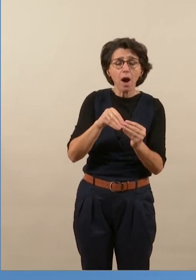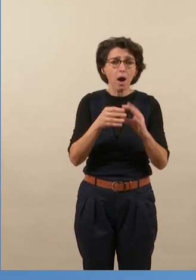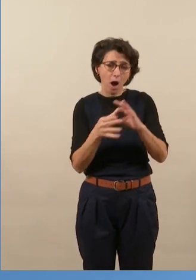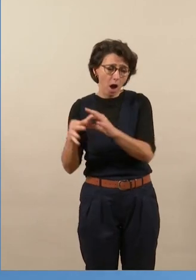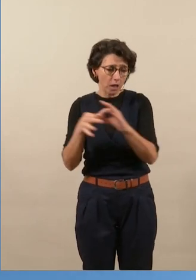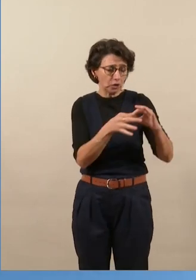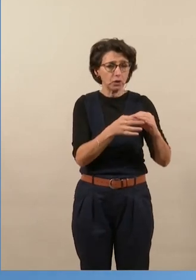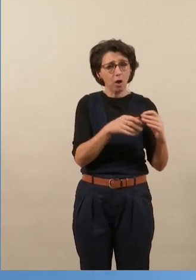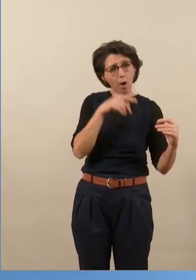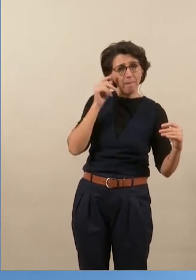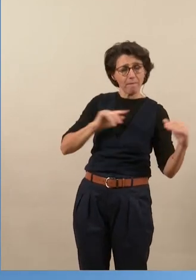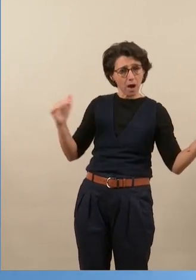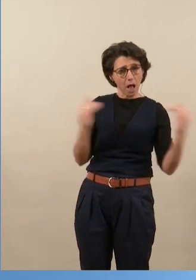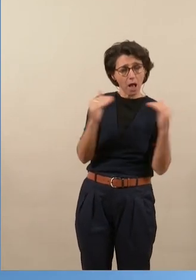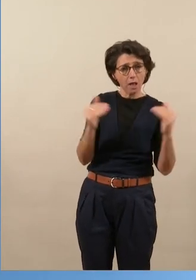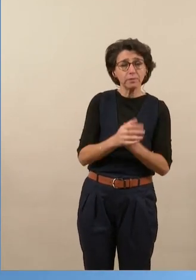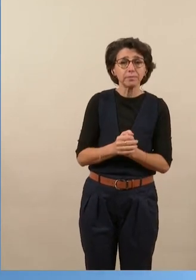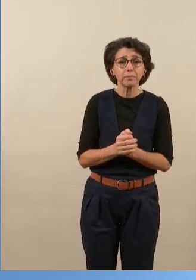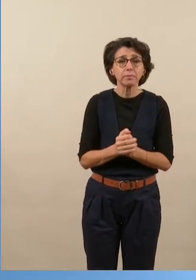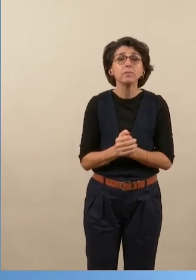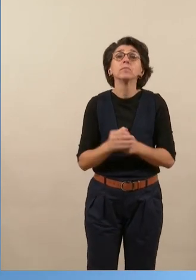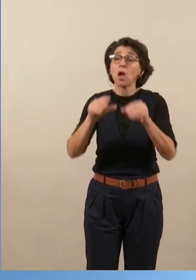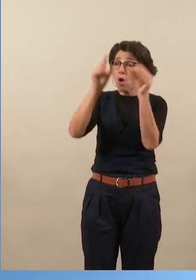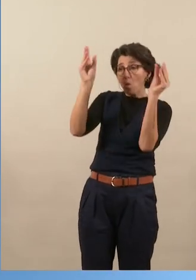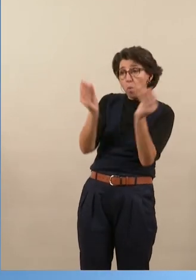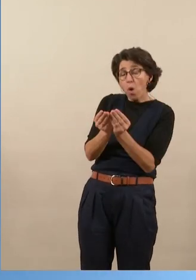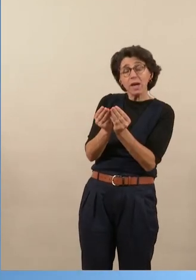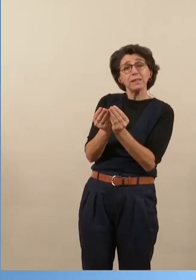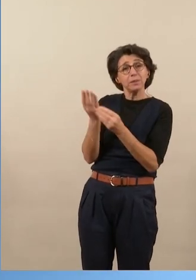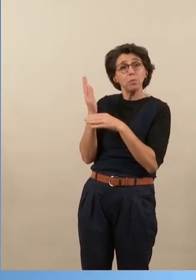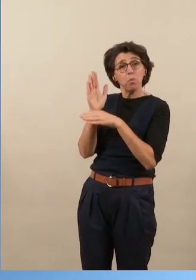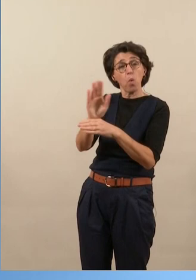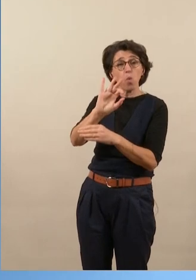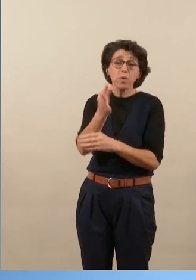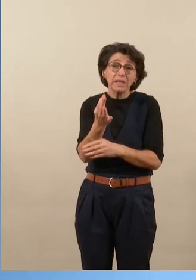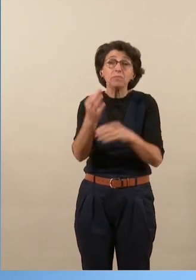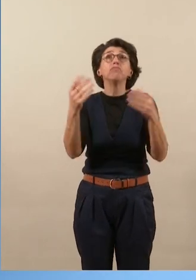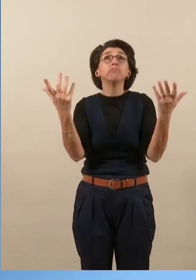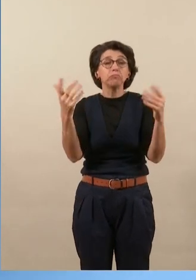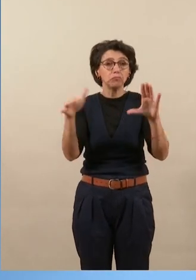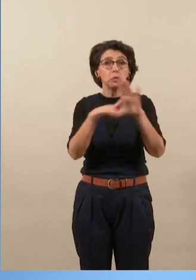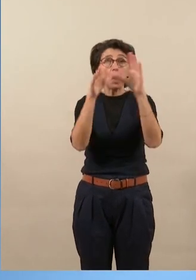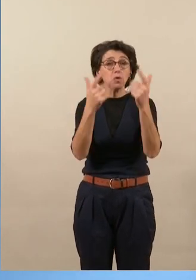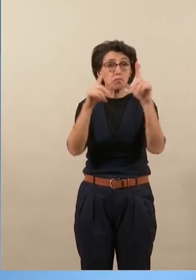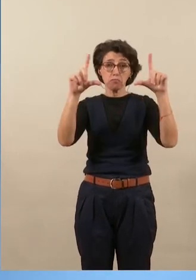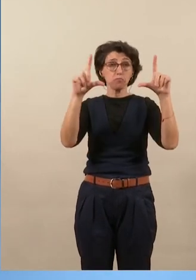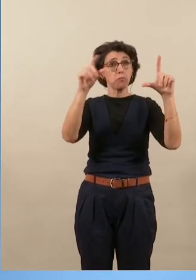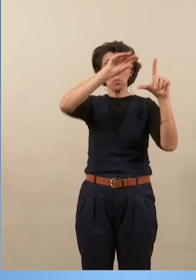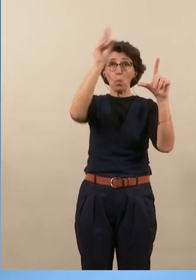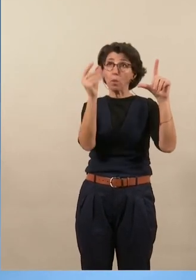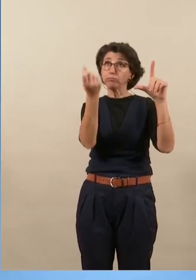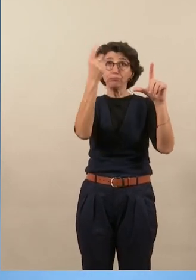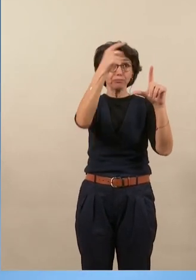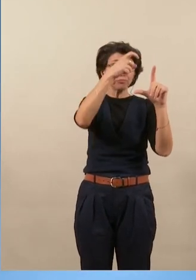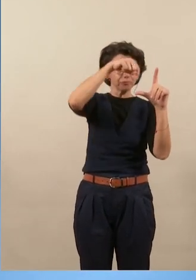effet mise à part présenter un portrait de note de Grenoble ce document ne nous aide pas à faire l'état des